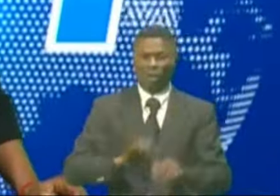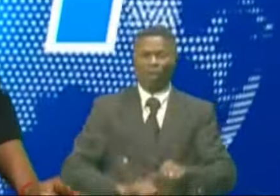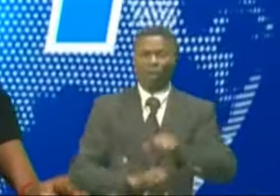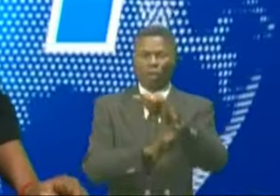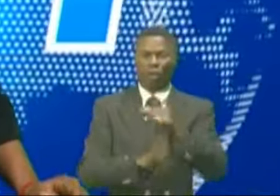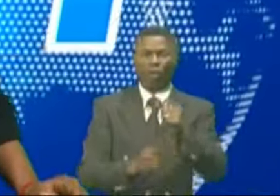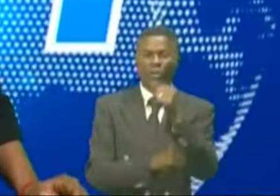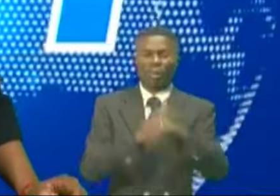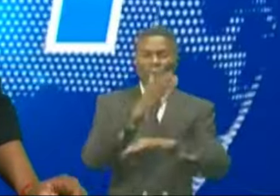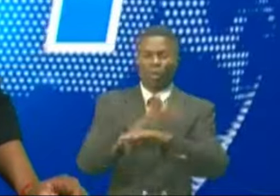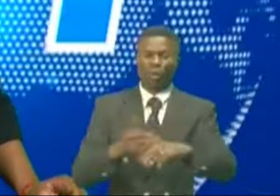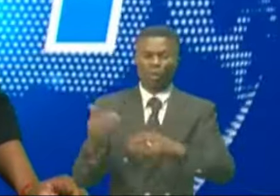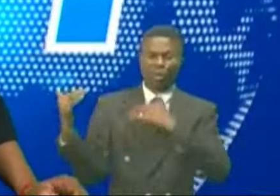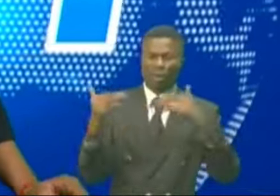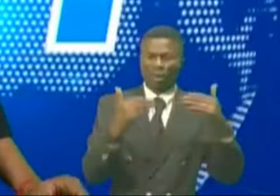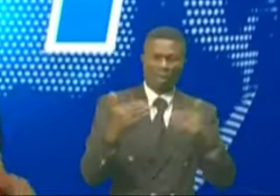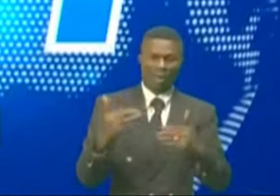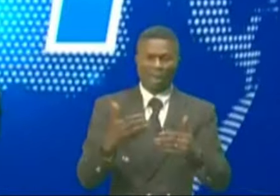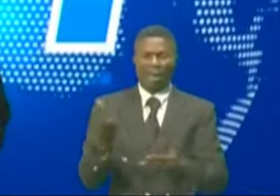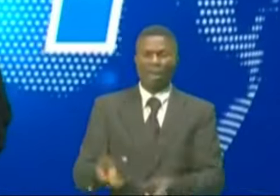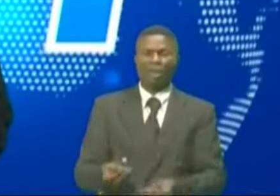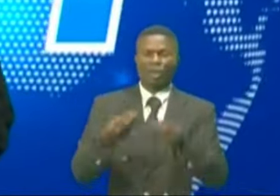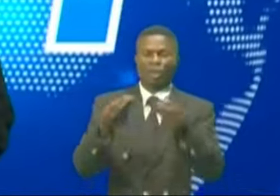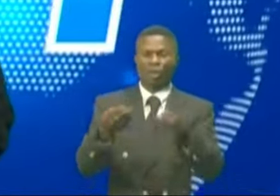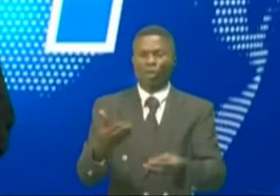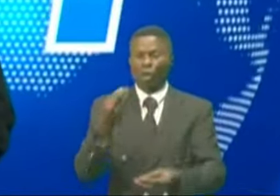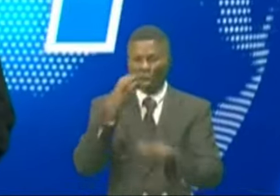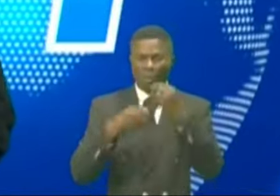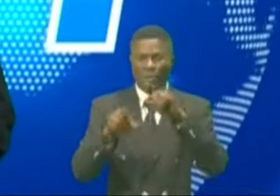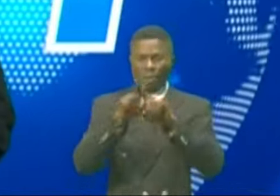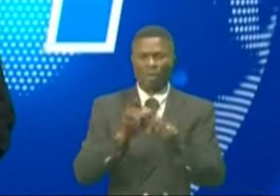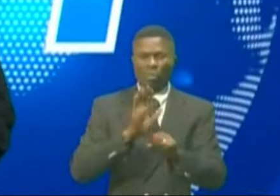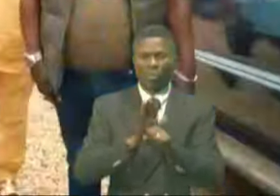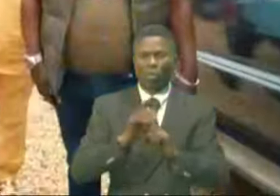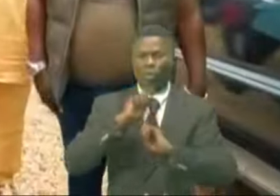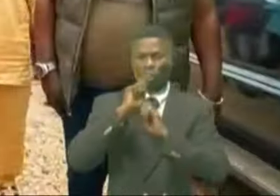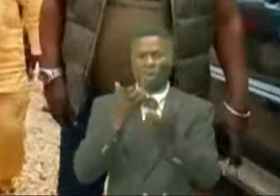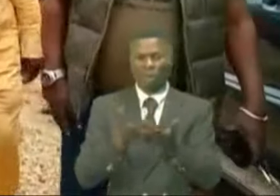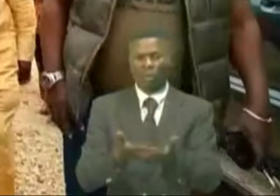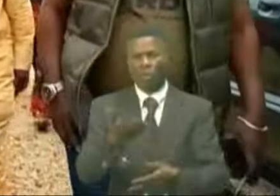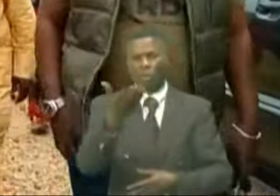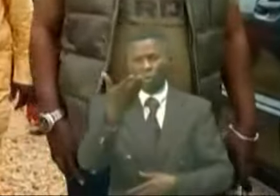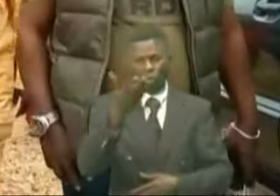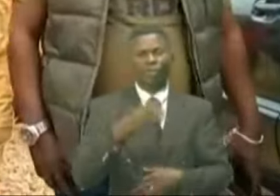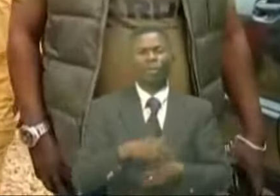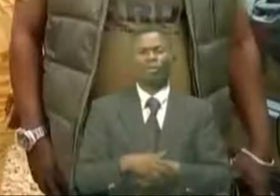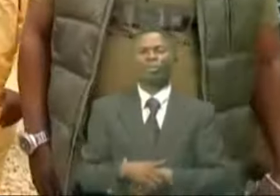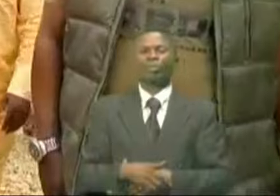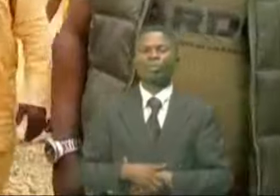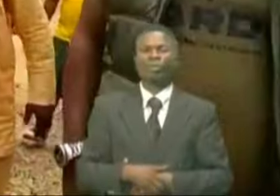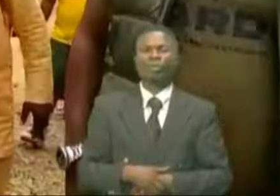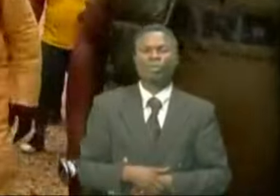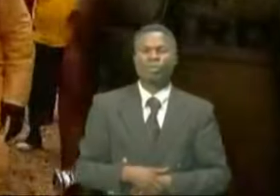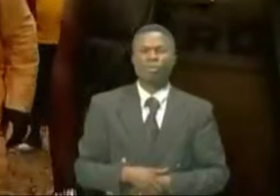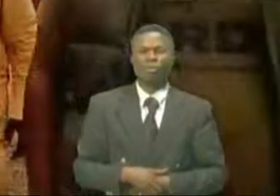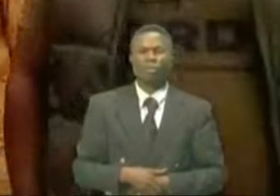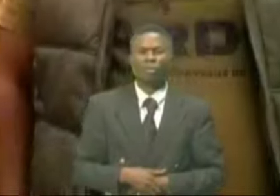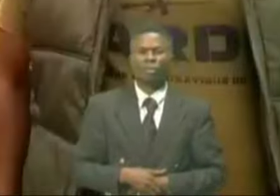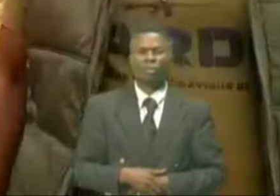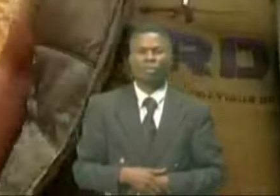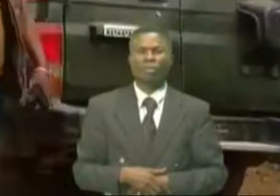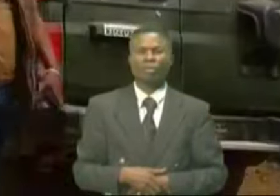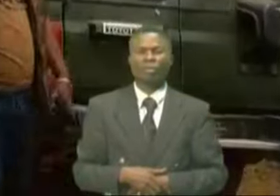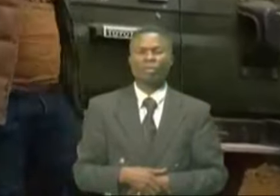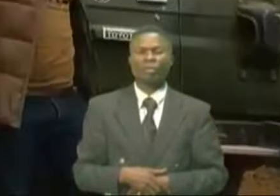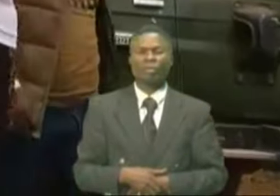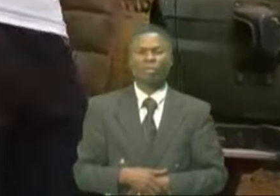des blessés des guerres dans leur gibecière des vivres et non-vivres.